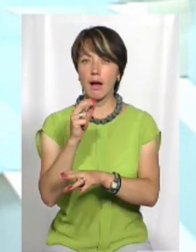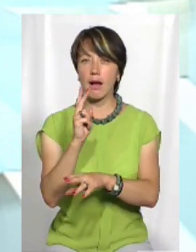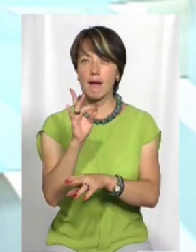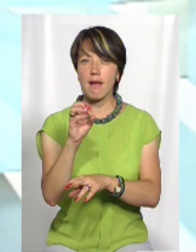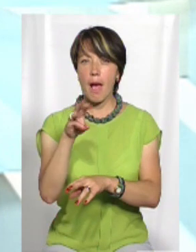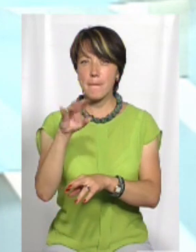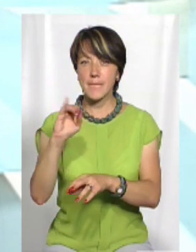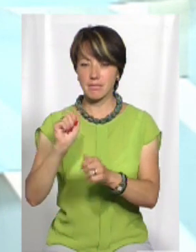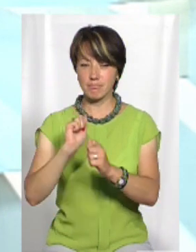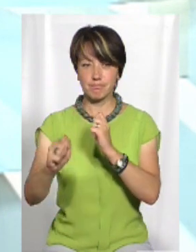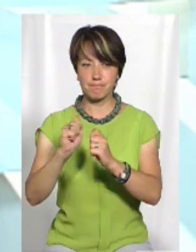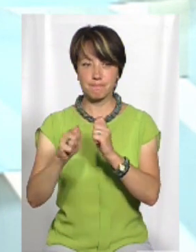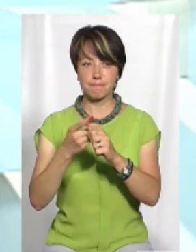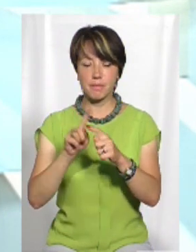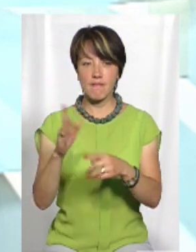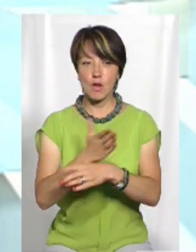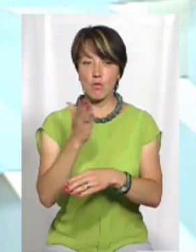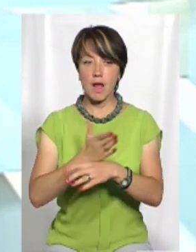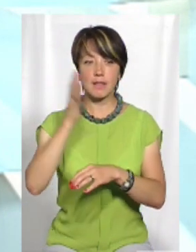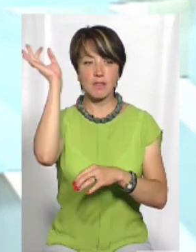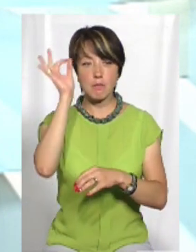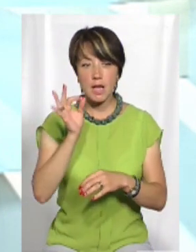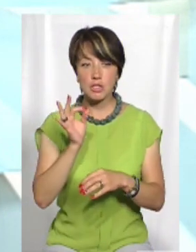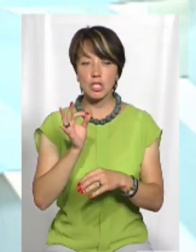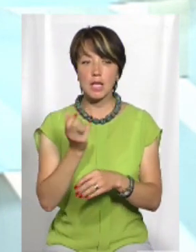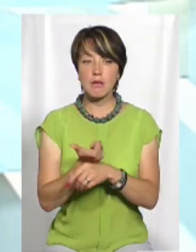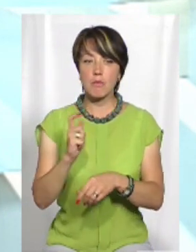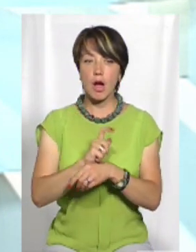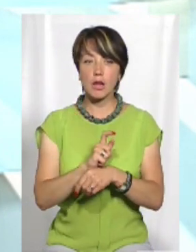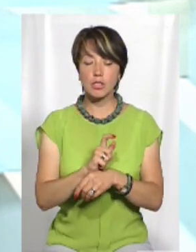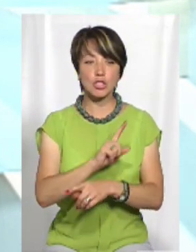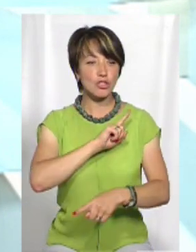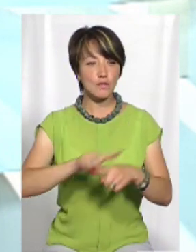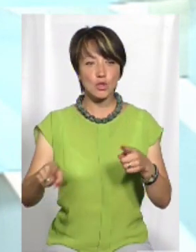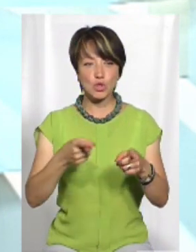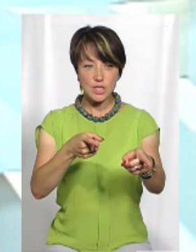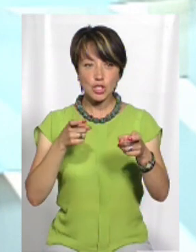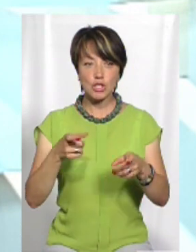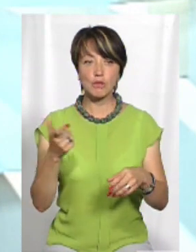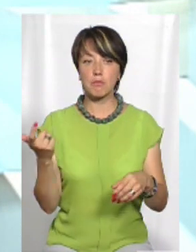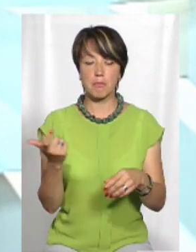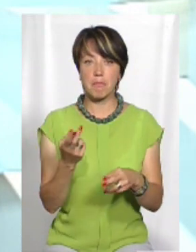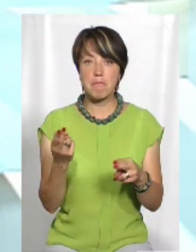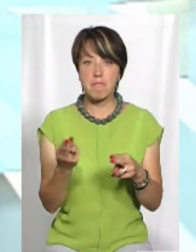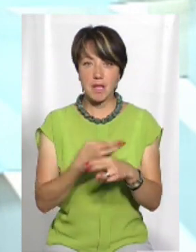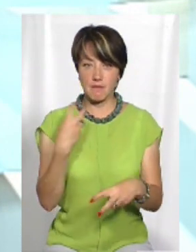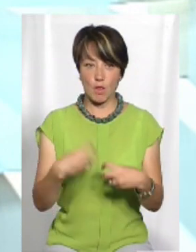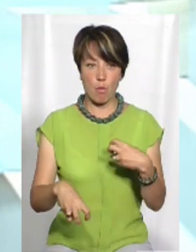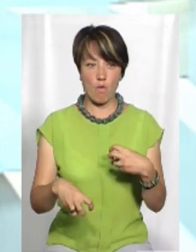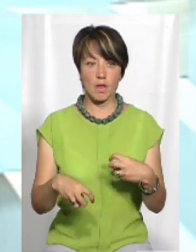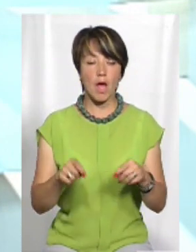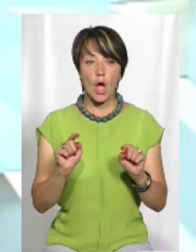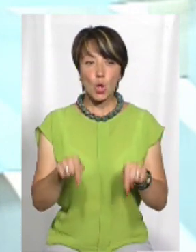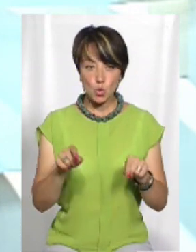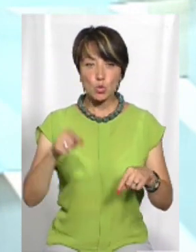використовувалися, вироблялися в Німеччині в основному, і набагато були скорострільніші і більш безвідмовні. Ось